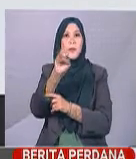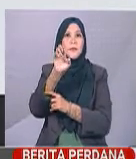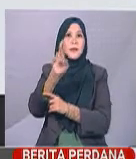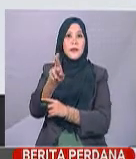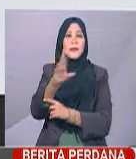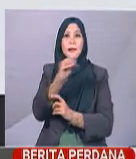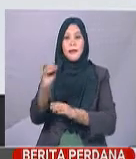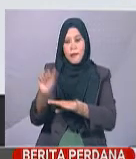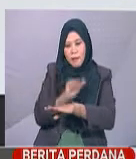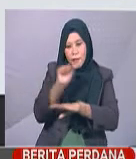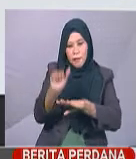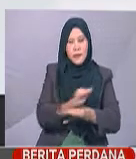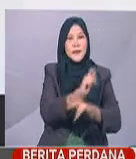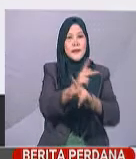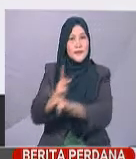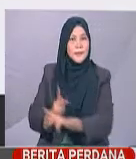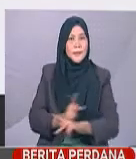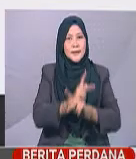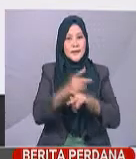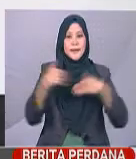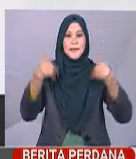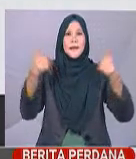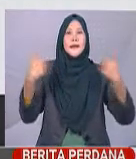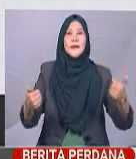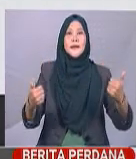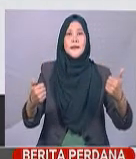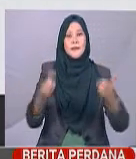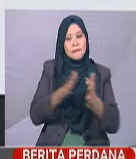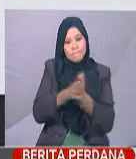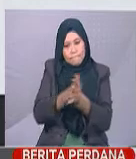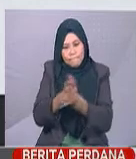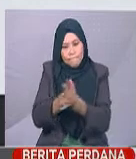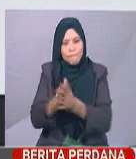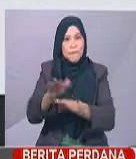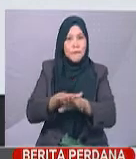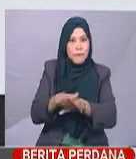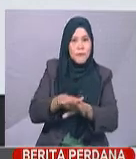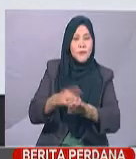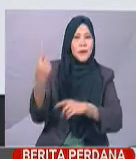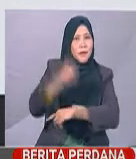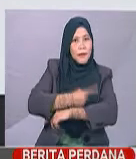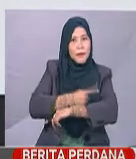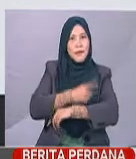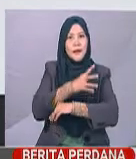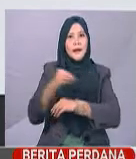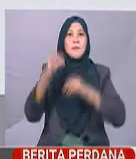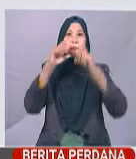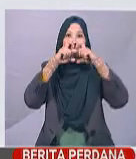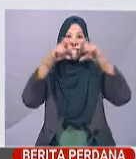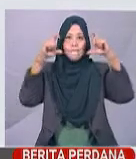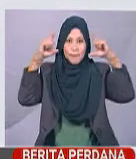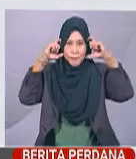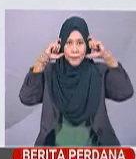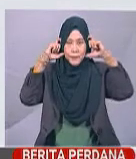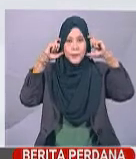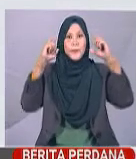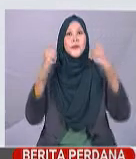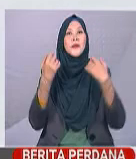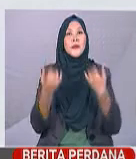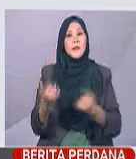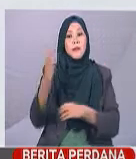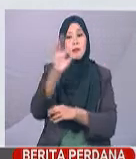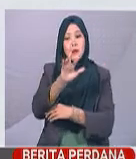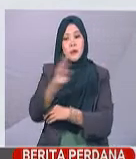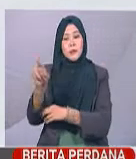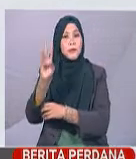di samping mengamalkan penjagaan kesehatan termasuk kerap mencuci tangan dan memakai penutup mulut dan hidung sementara